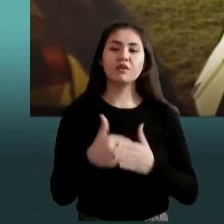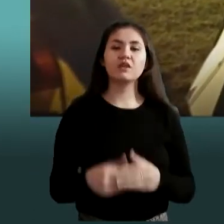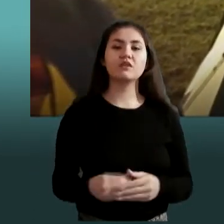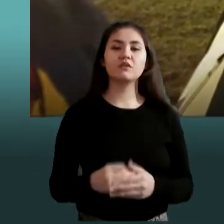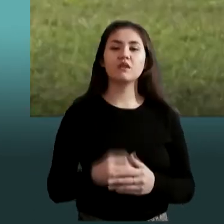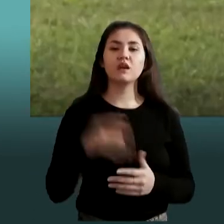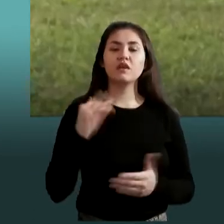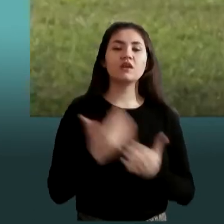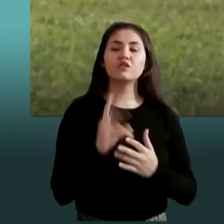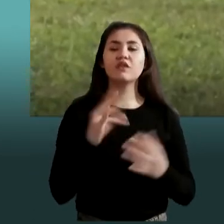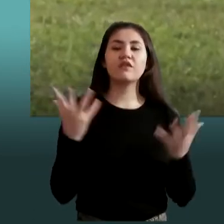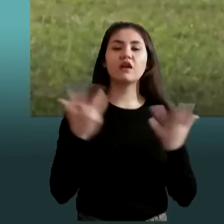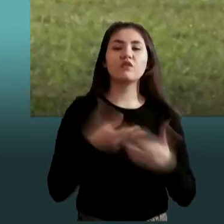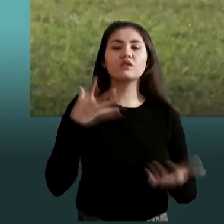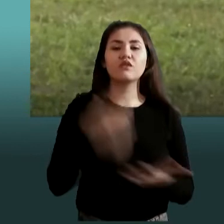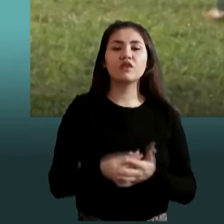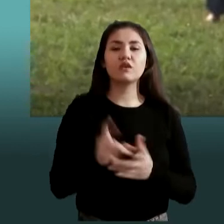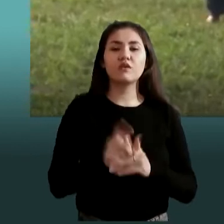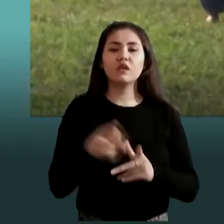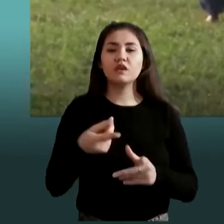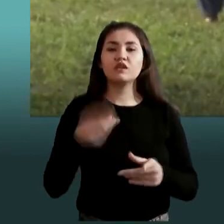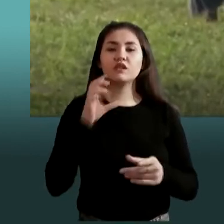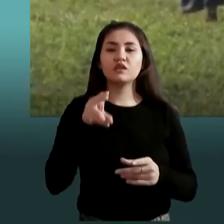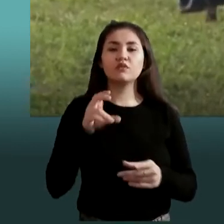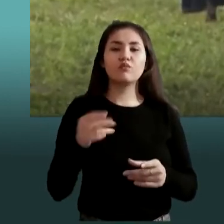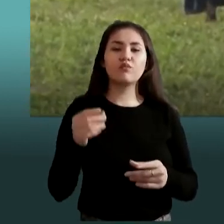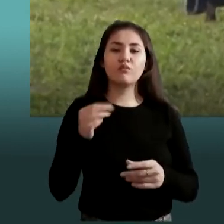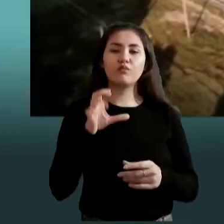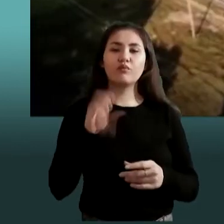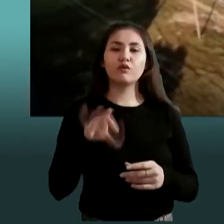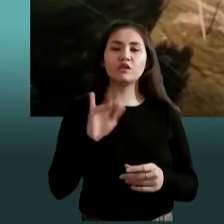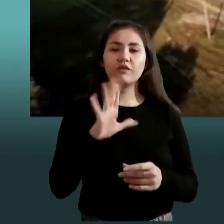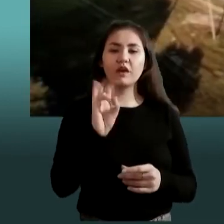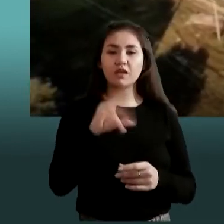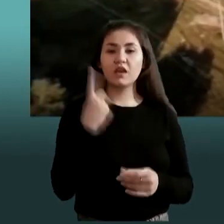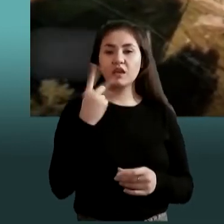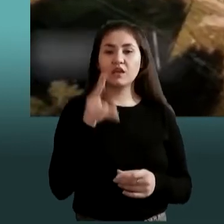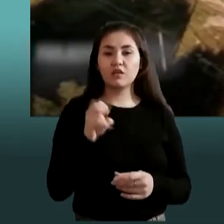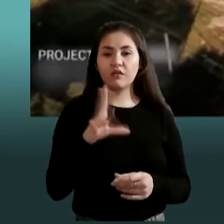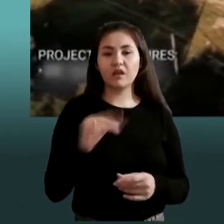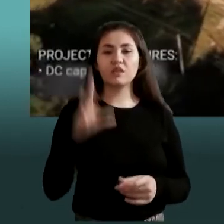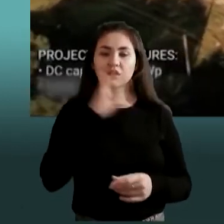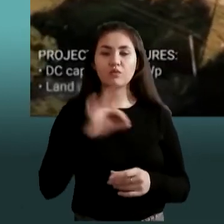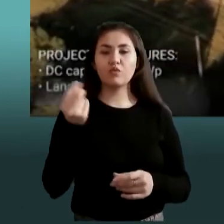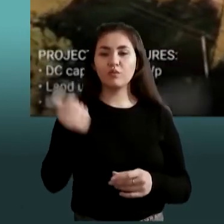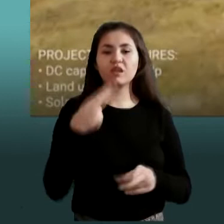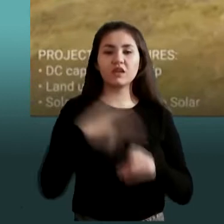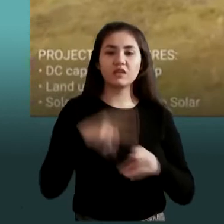не враховувати своє споживання, то цих кіловат достатньо, щоб купити такі кредити приблизно